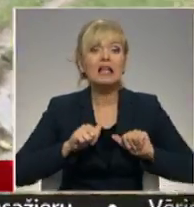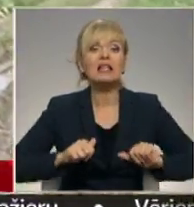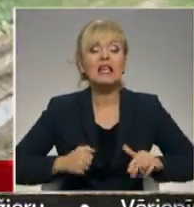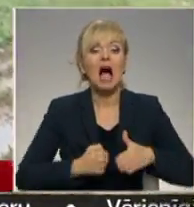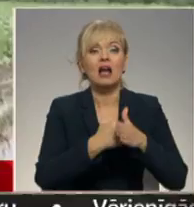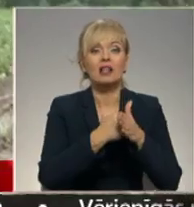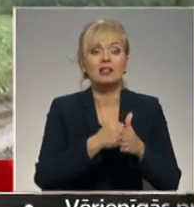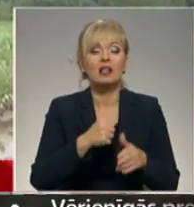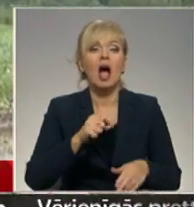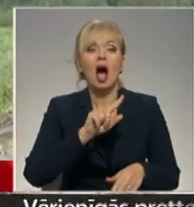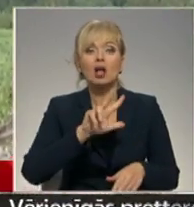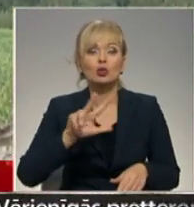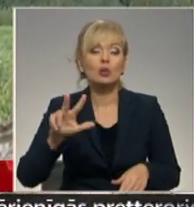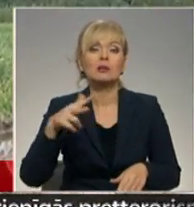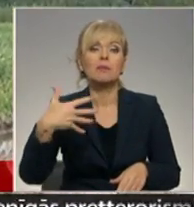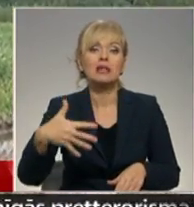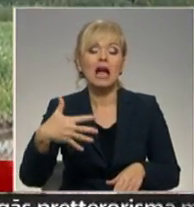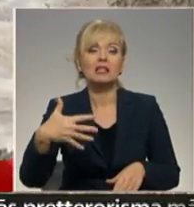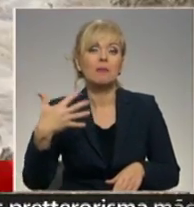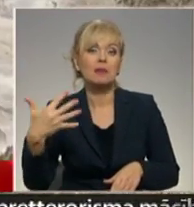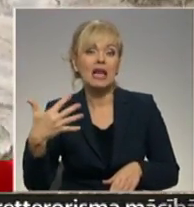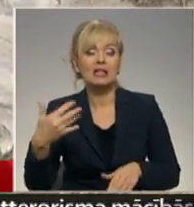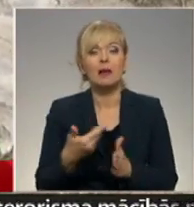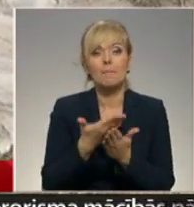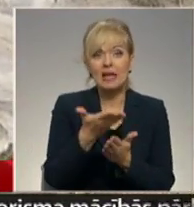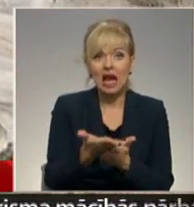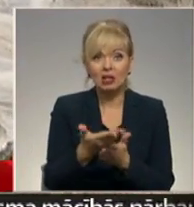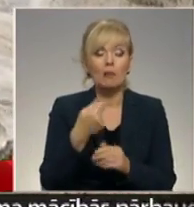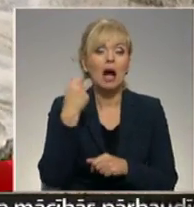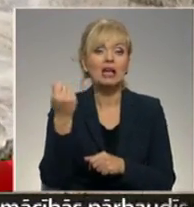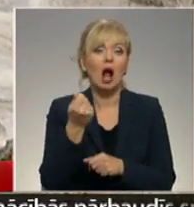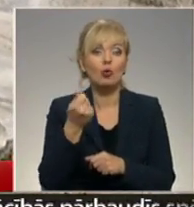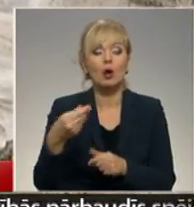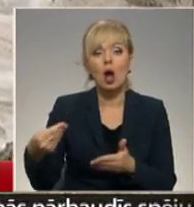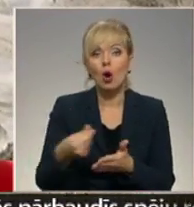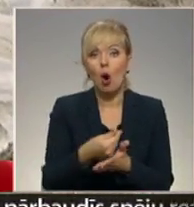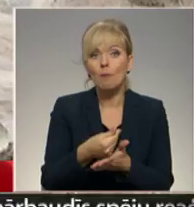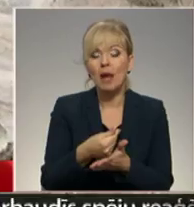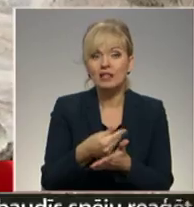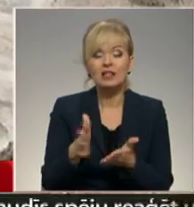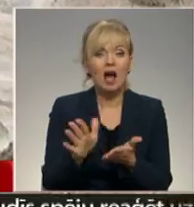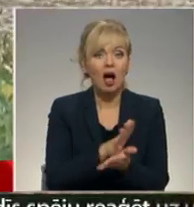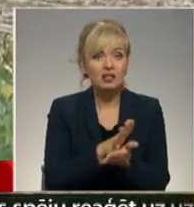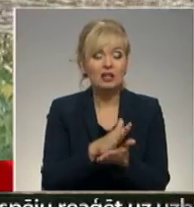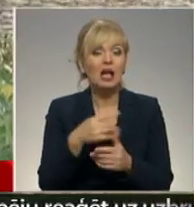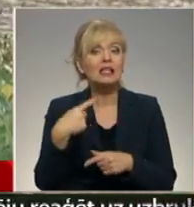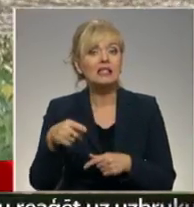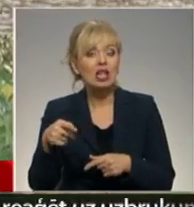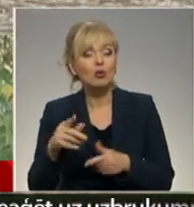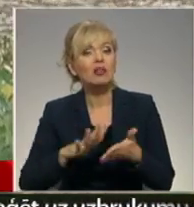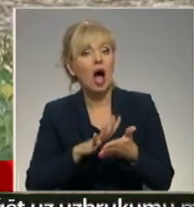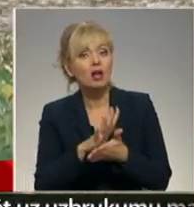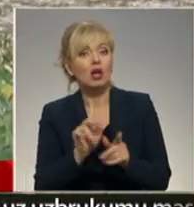vairāk nekā 855 pieteikumi, lielākā daļa no graudkopiem, bet uz kompensācijām var pretendēt arī citu kultūru, tostarp